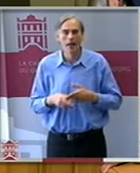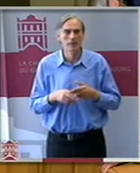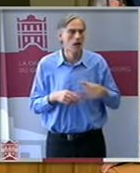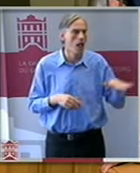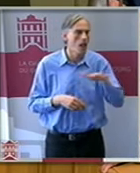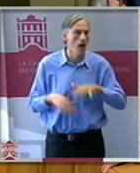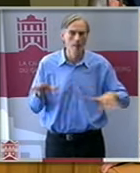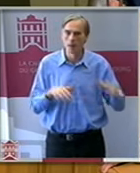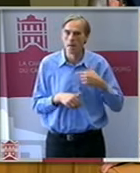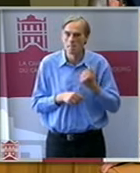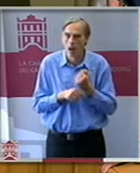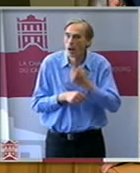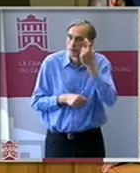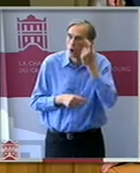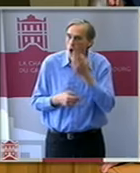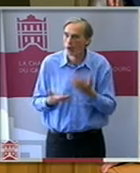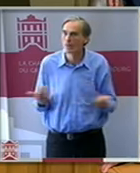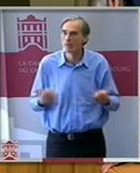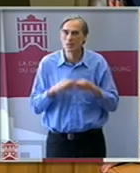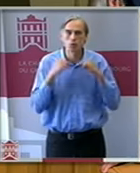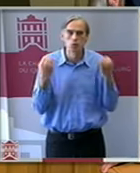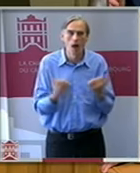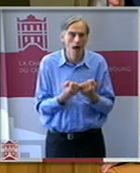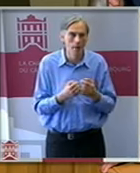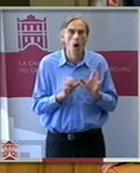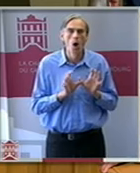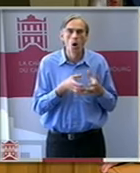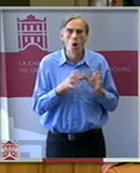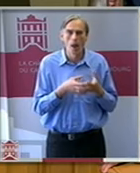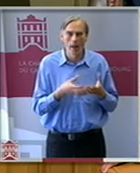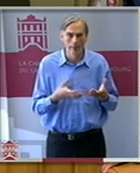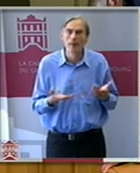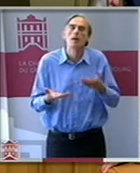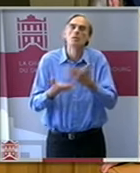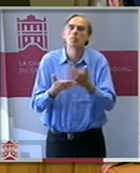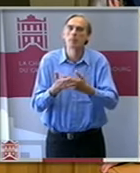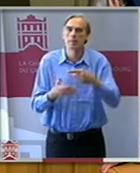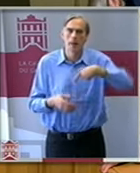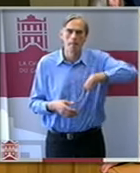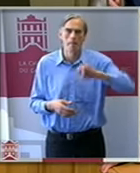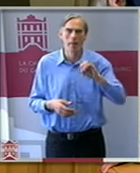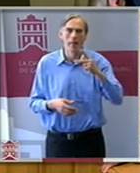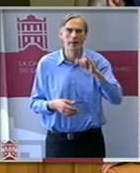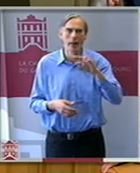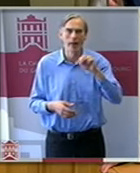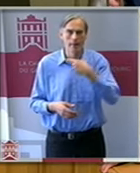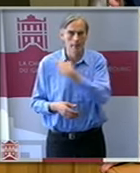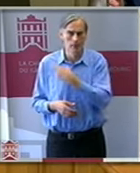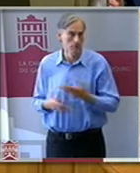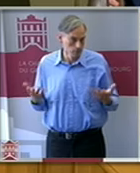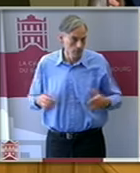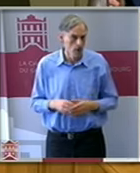Peking. Ein juster Titel. Sie machen sich heute aber viel mehr Sorgen um den hausgemachten Neokolonialismus,